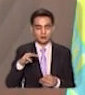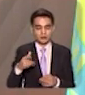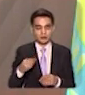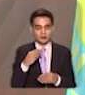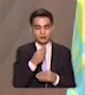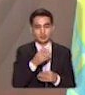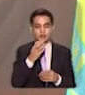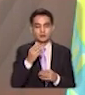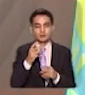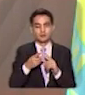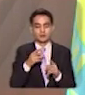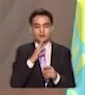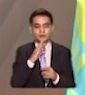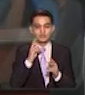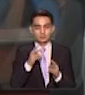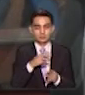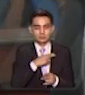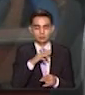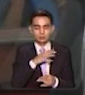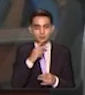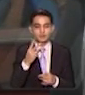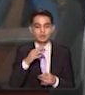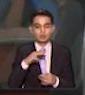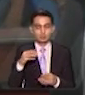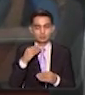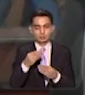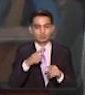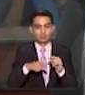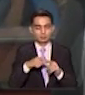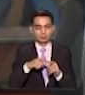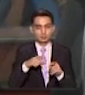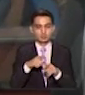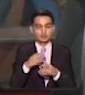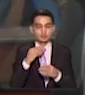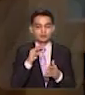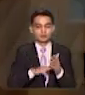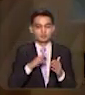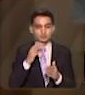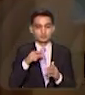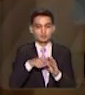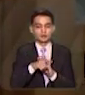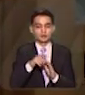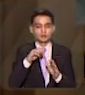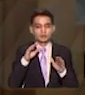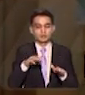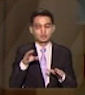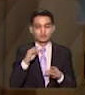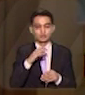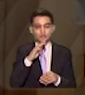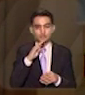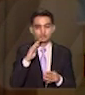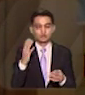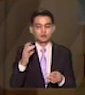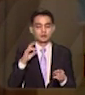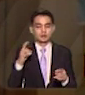тенге моральдық өтемақы төлеуі тиіс. Сотта анықталғандай, Тарухин жол көлік апатын жасағанда белгіленген нормадан 4 есе жылдамдықты асырған.